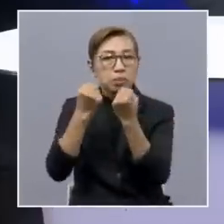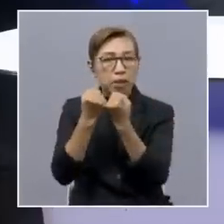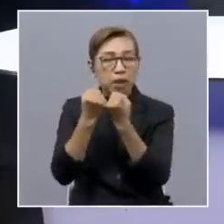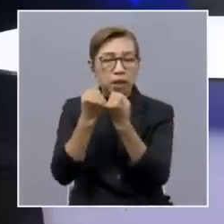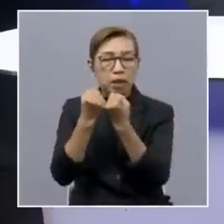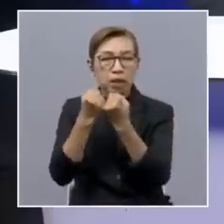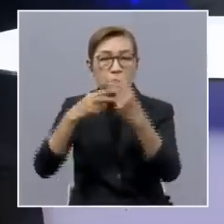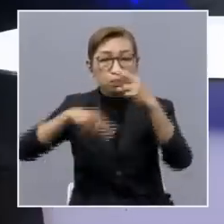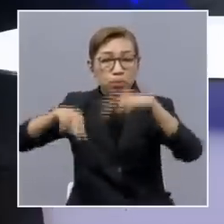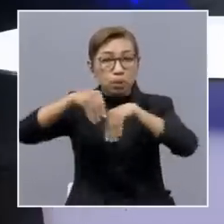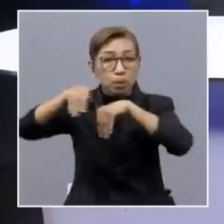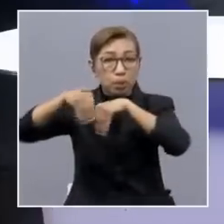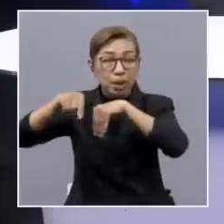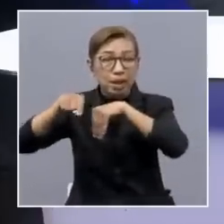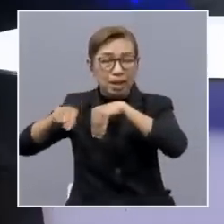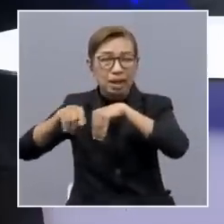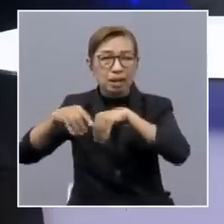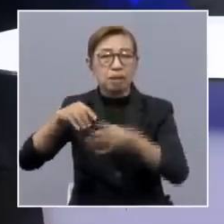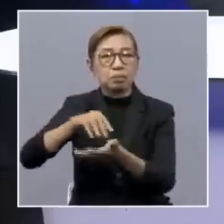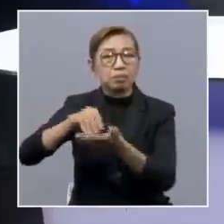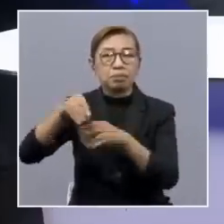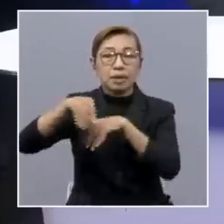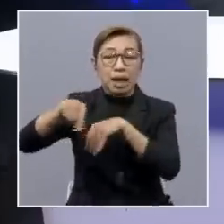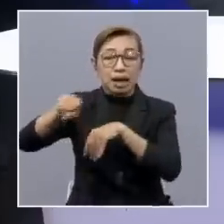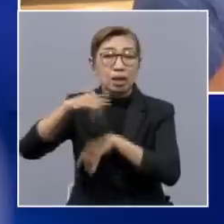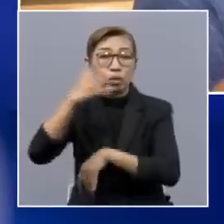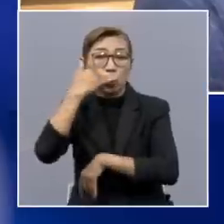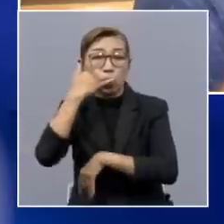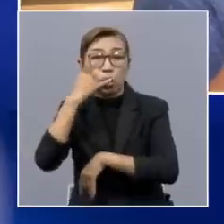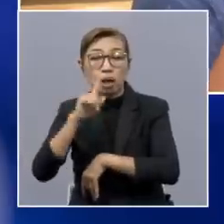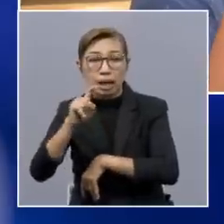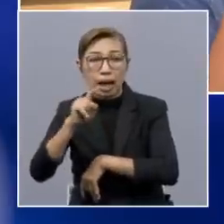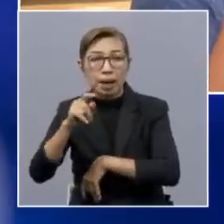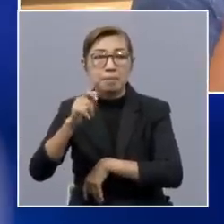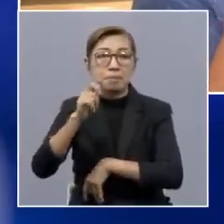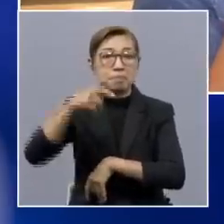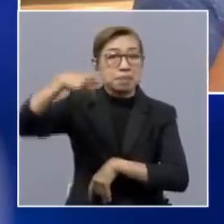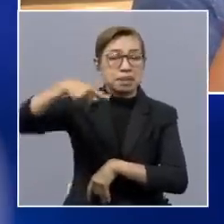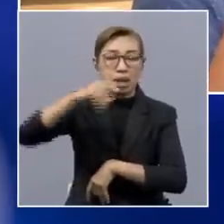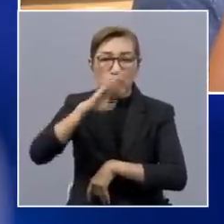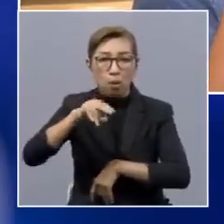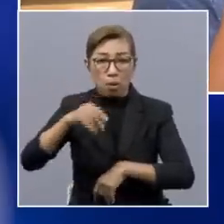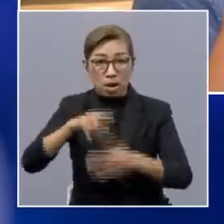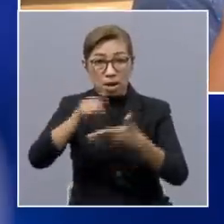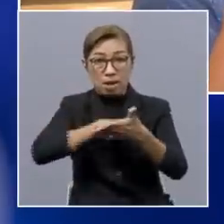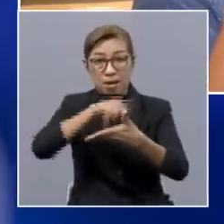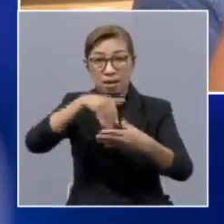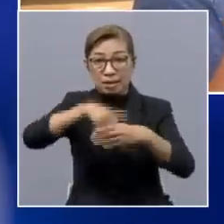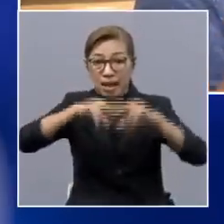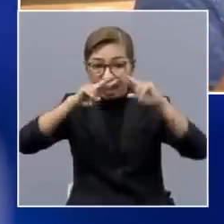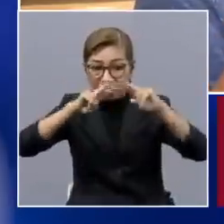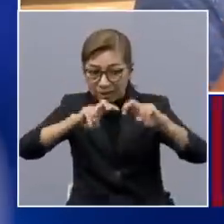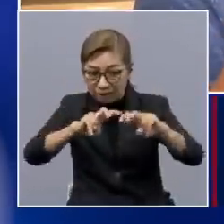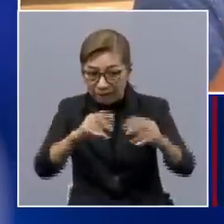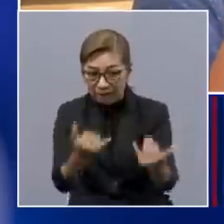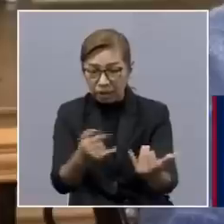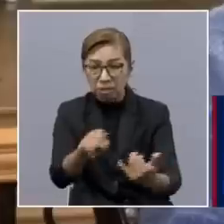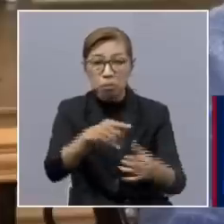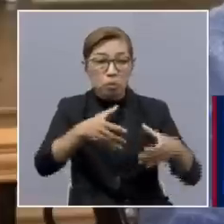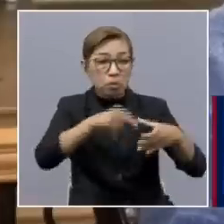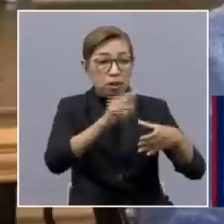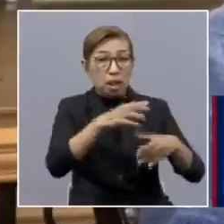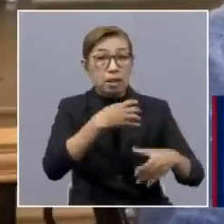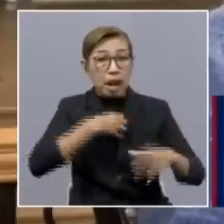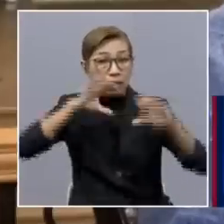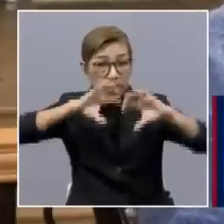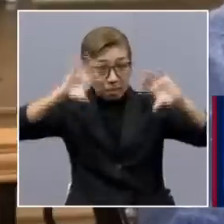าสตร์นะครับสัมภาษณ์พิเศษกับทางเนชั่นของเราเอาไว้วิเคราะห์ถึงเกมการเมืองการเลือกตั้งครั้งนี้คือถ้าเกิดเพื่อไทยอยากจะเป็นรัฐบาลเนี่ยนะ